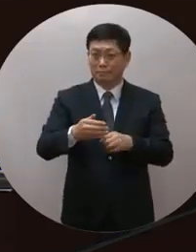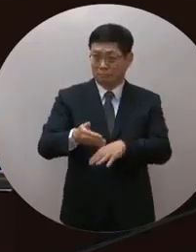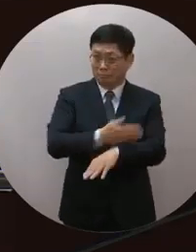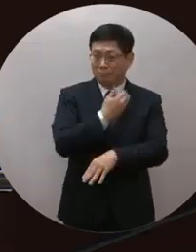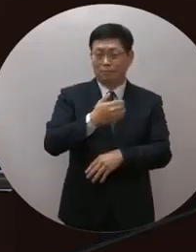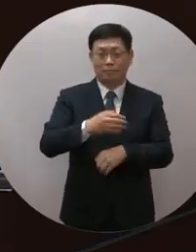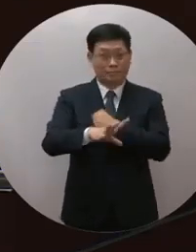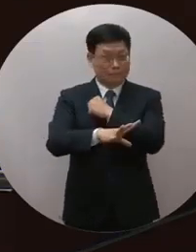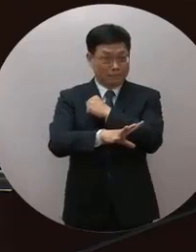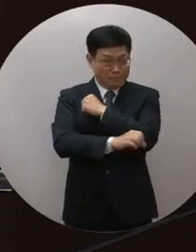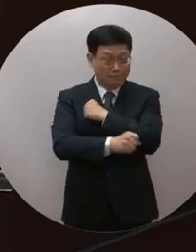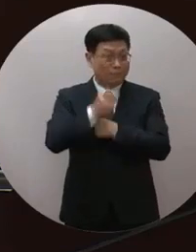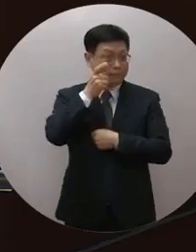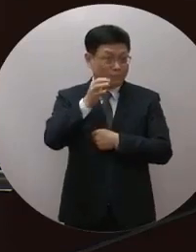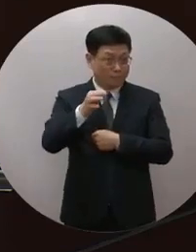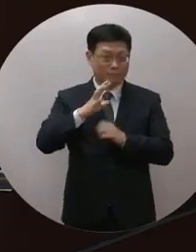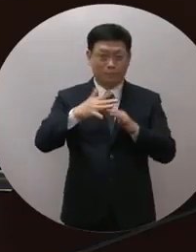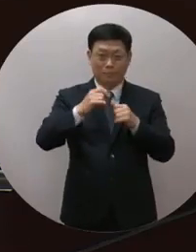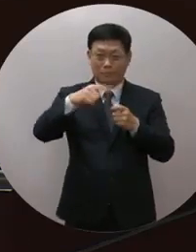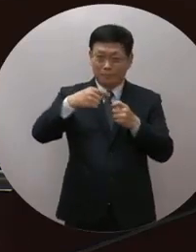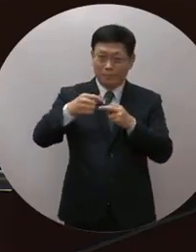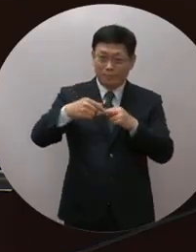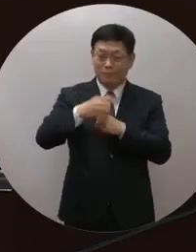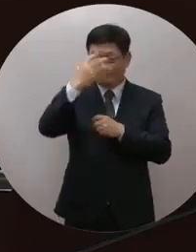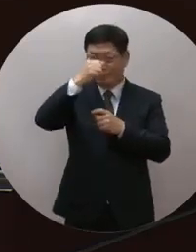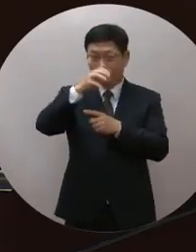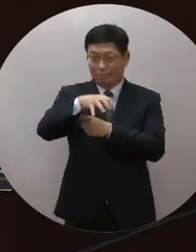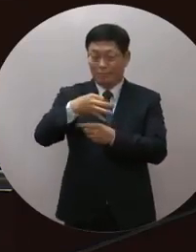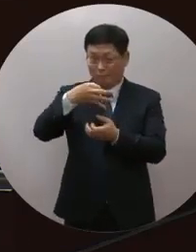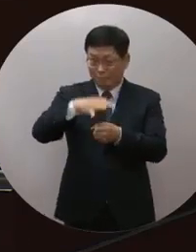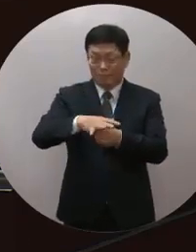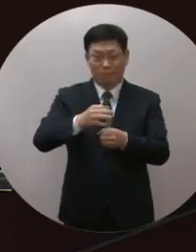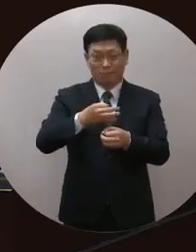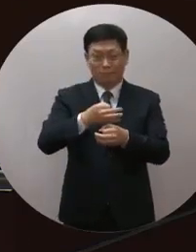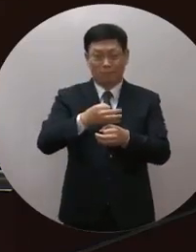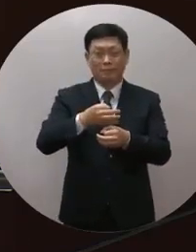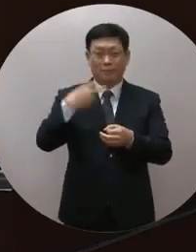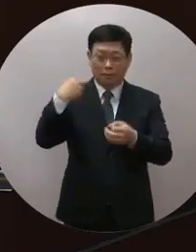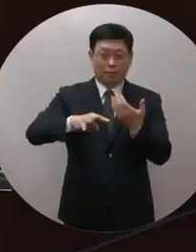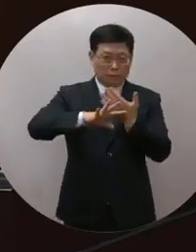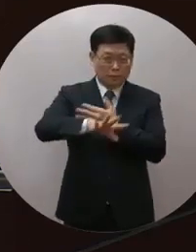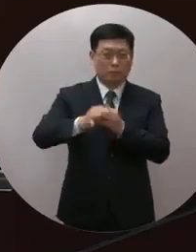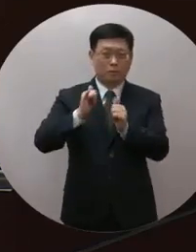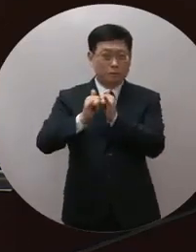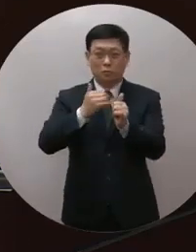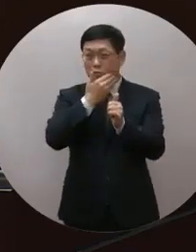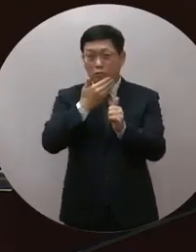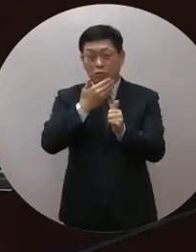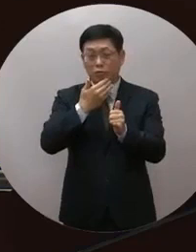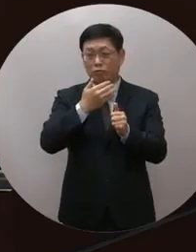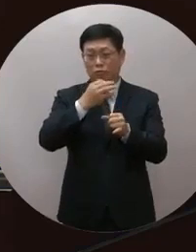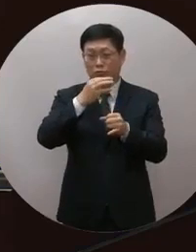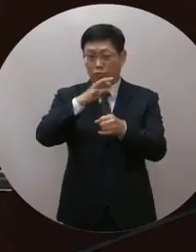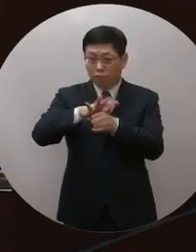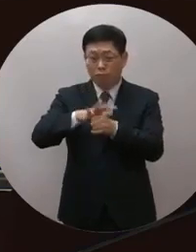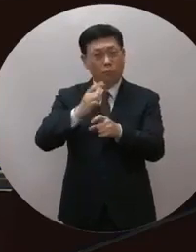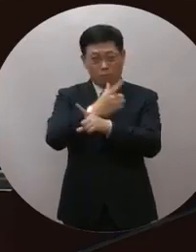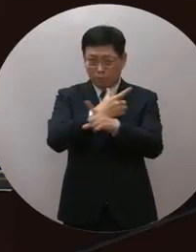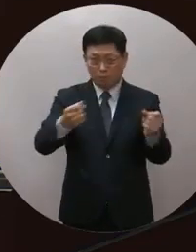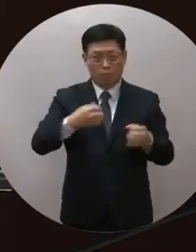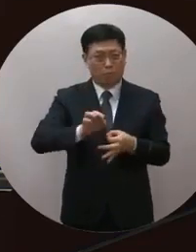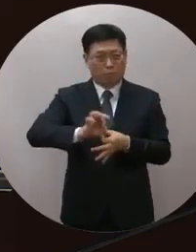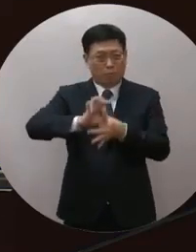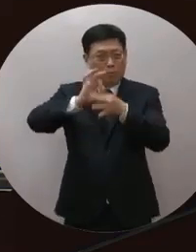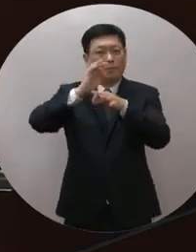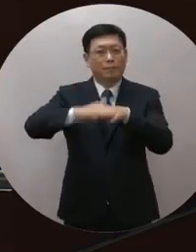今年起基本工资、老农津贴、国民年金等各项给付，以及多项的社福津贴均将有